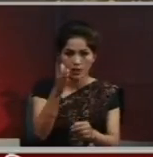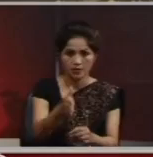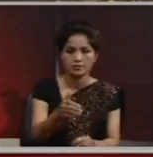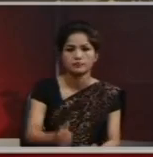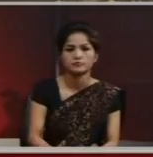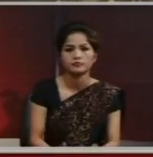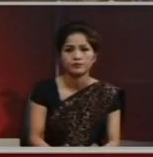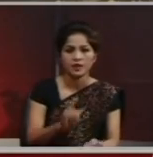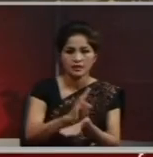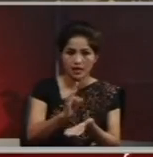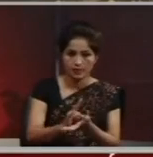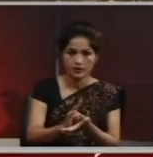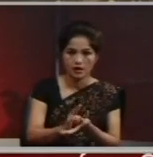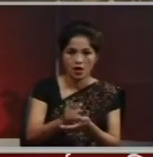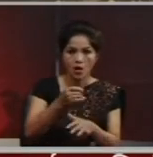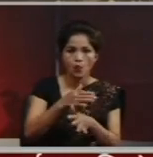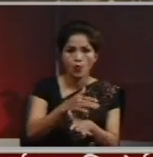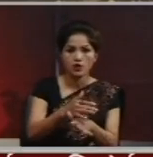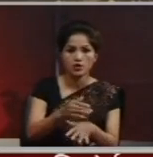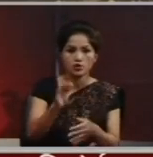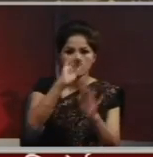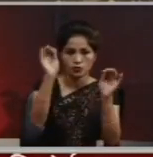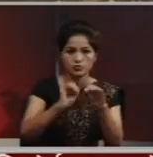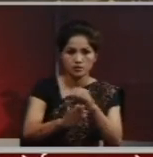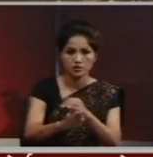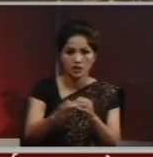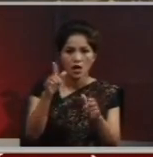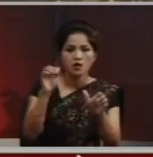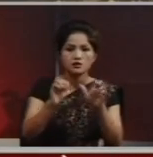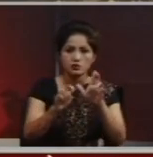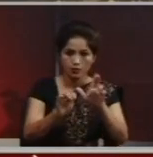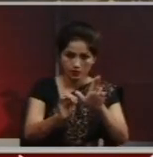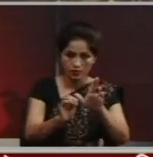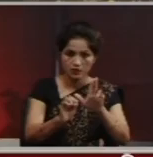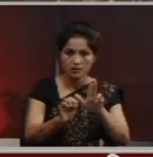गच्छदारले झापा, मोरङ, सुनसरी, सप्तरी र